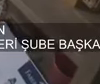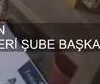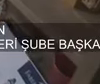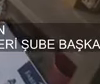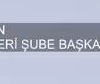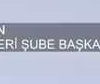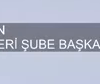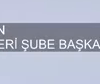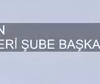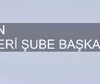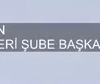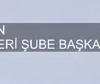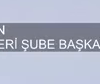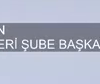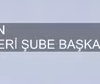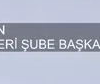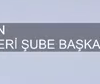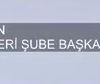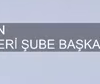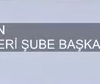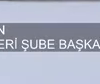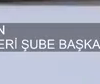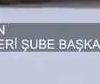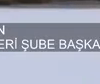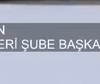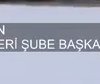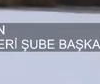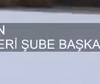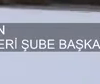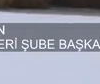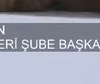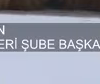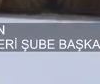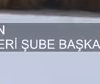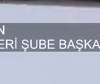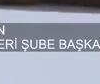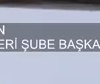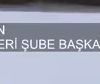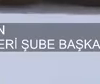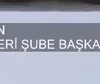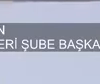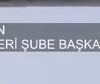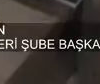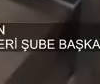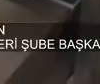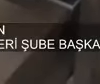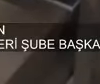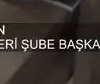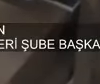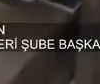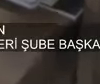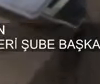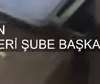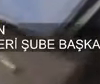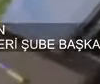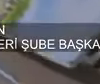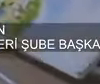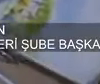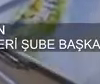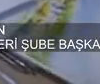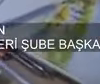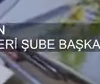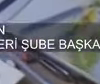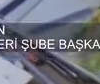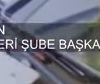Dairesi Başkanlığımıza bağlı faaliyet gösteren bir müdürlük. Müdürlüğümüz 2016 yılında kuruldu. Daha